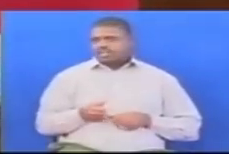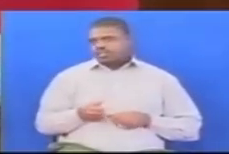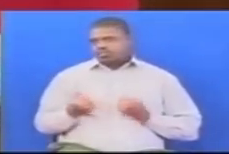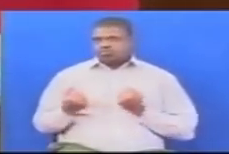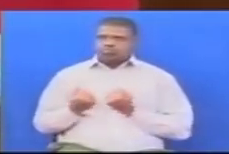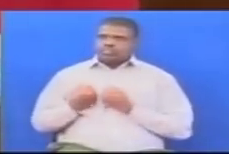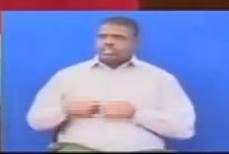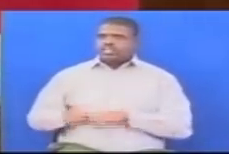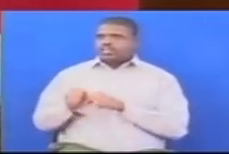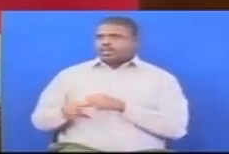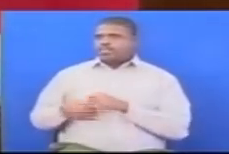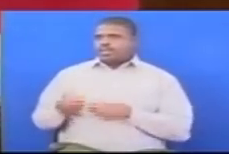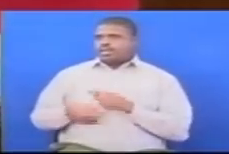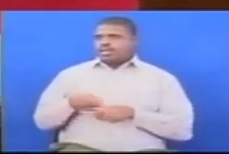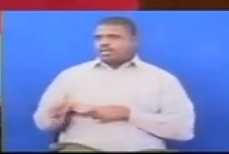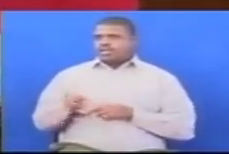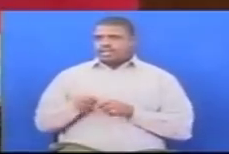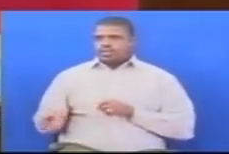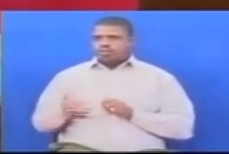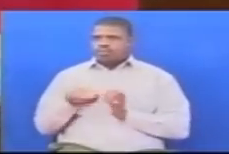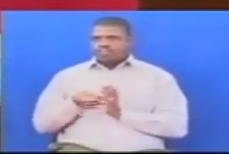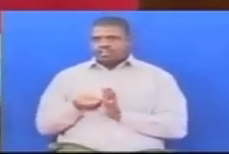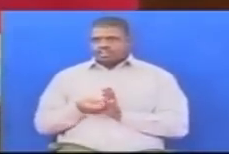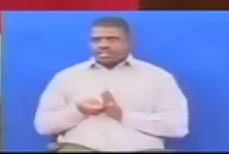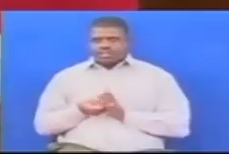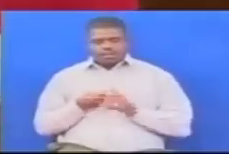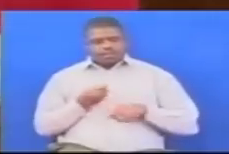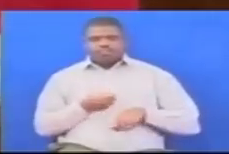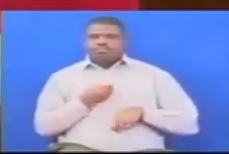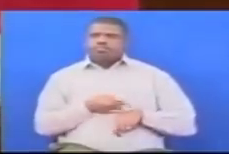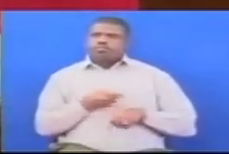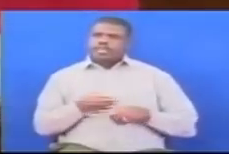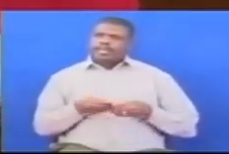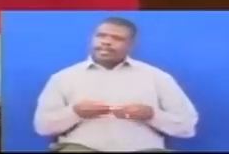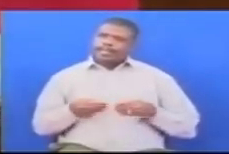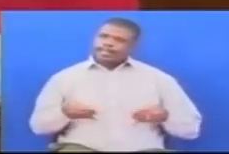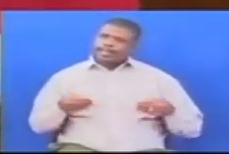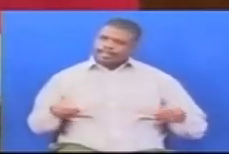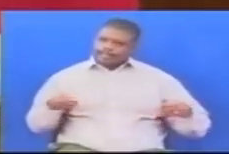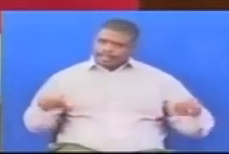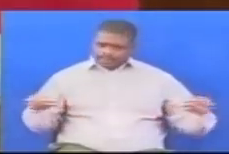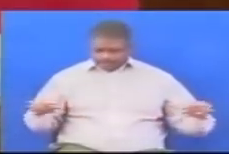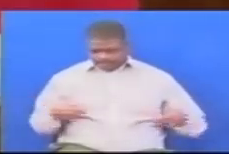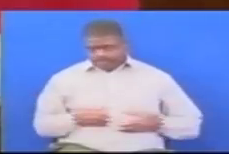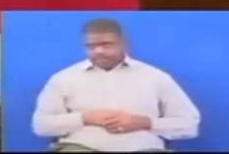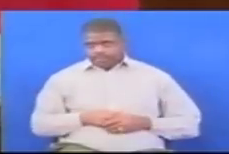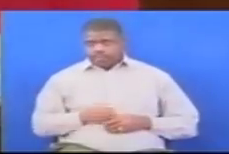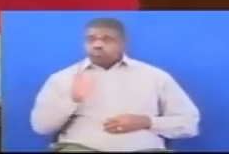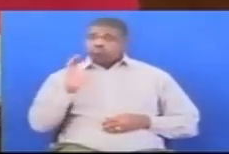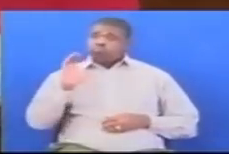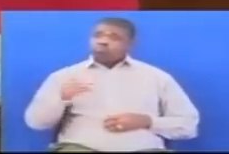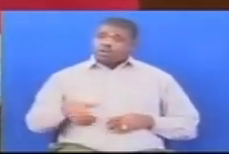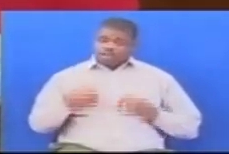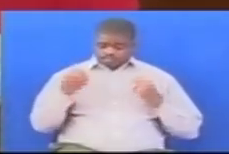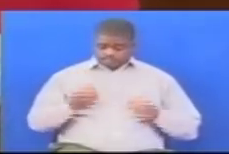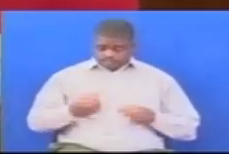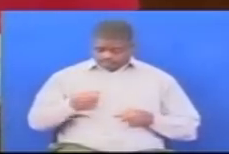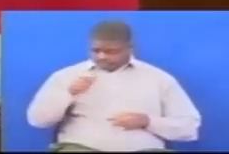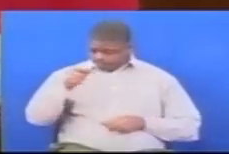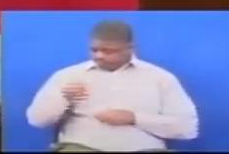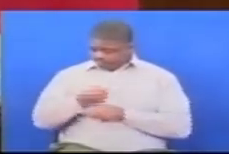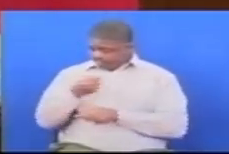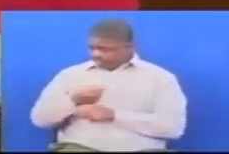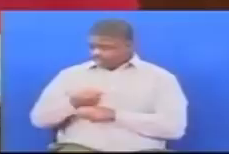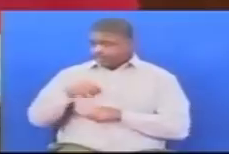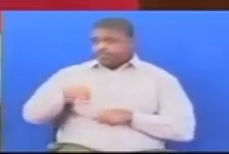miradi iliyotengewa fedha inachukua karne nzima. Mwaka mzima mtumishi wa